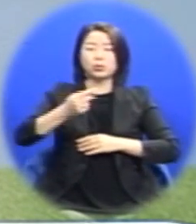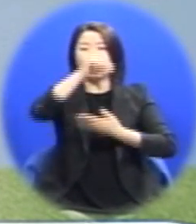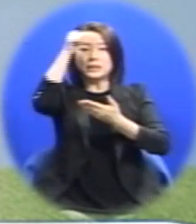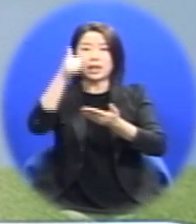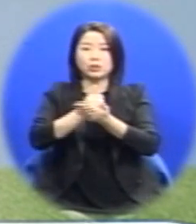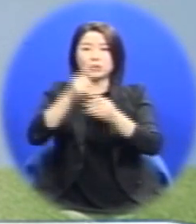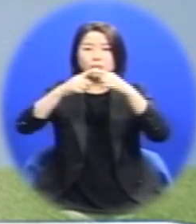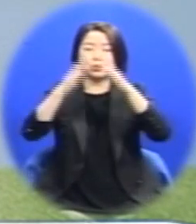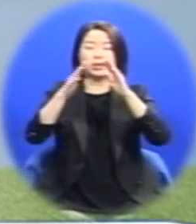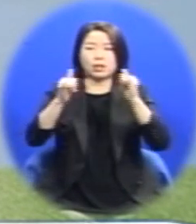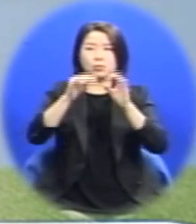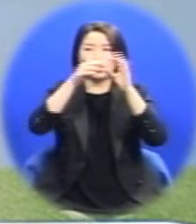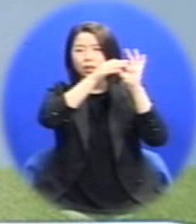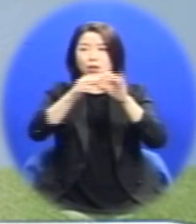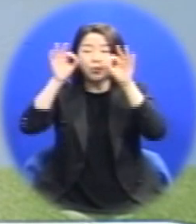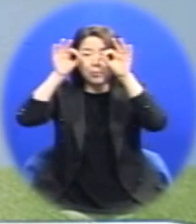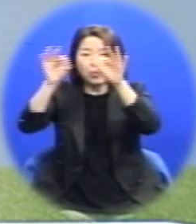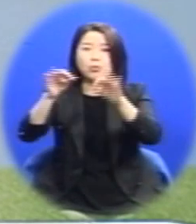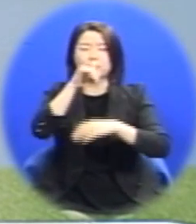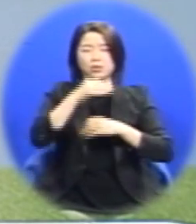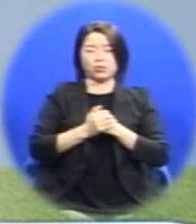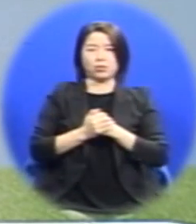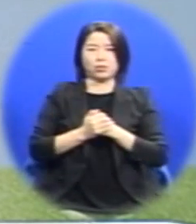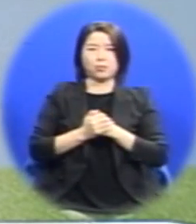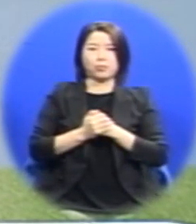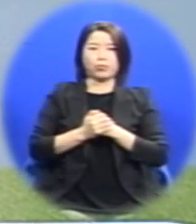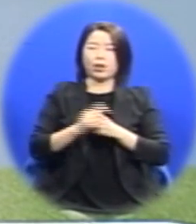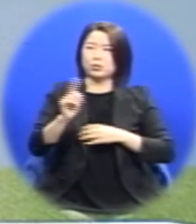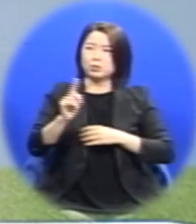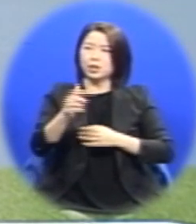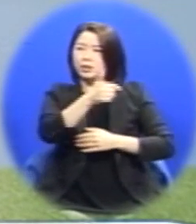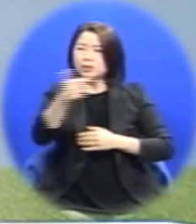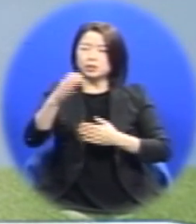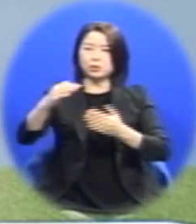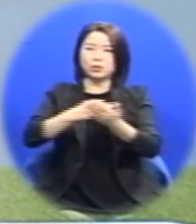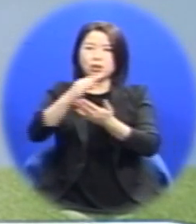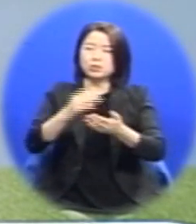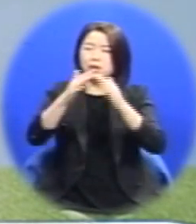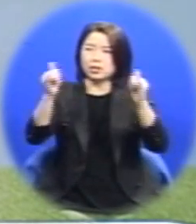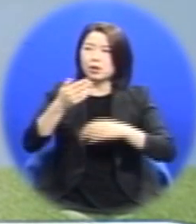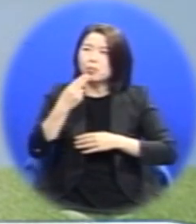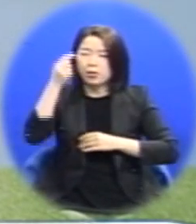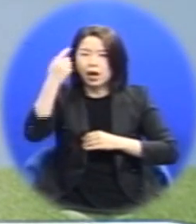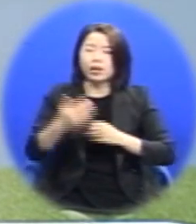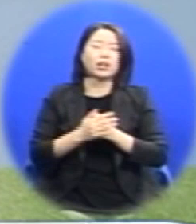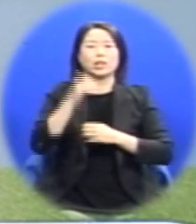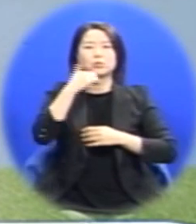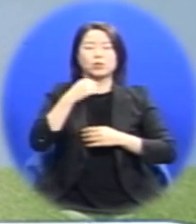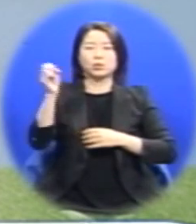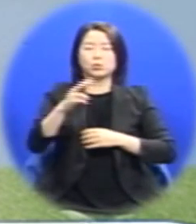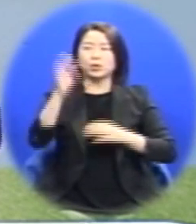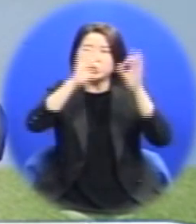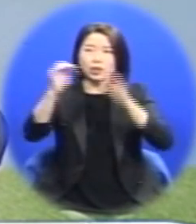장로님들과 교인들을 계속 쳐다보고 있는 거예요. 좀 대단한 헌금할 사람은 없을까? 또 누가 또